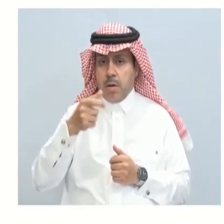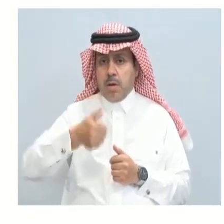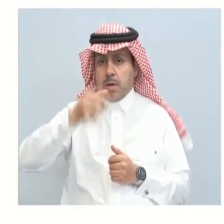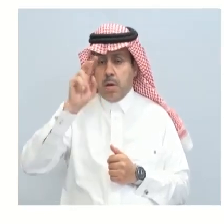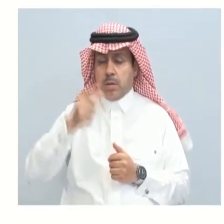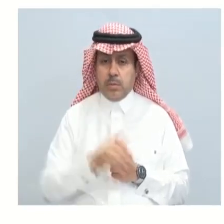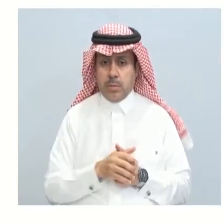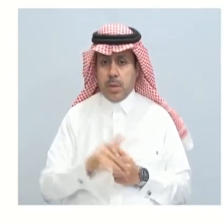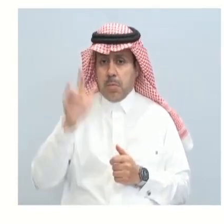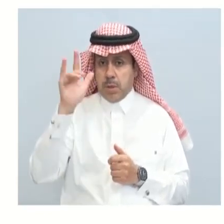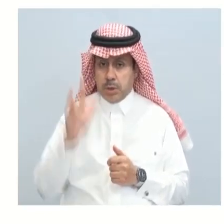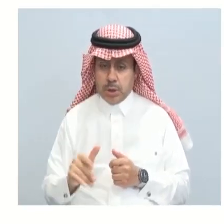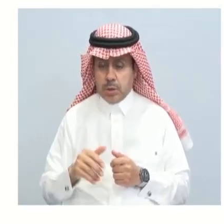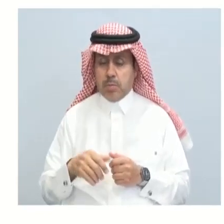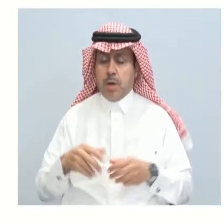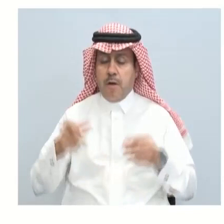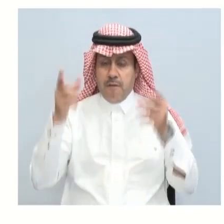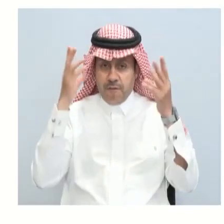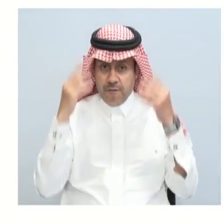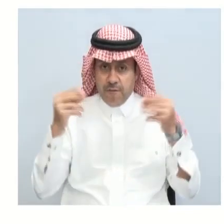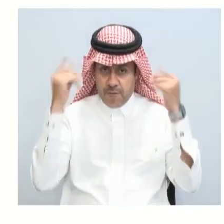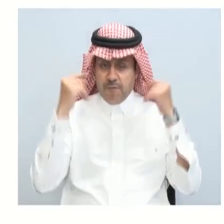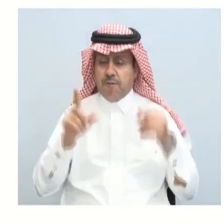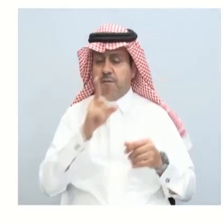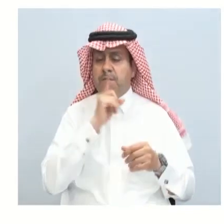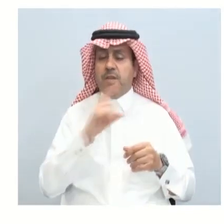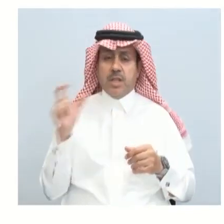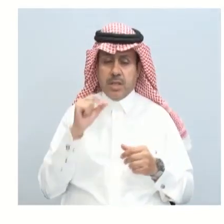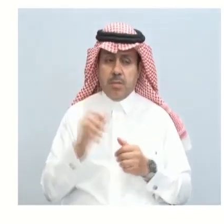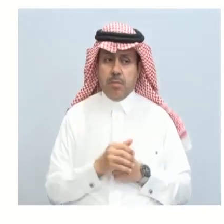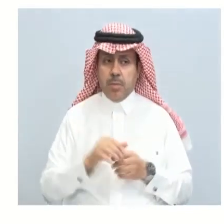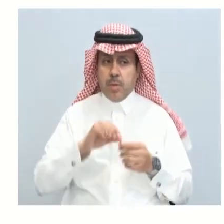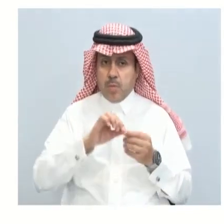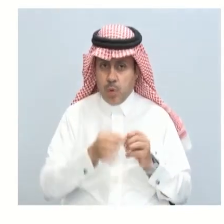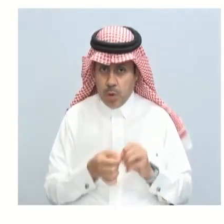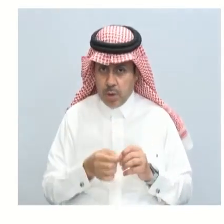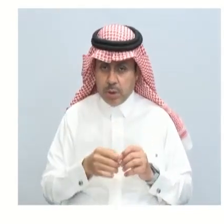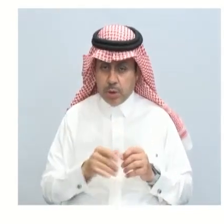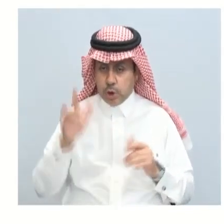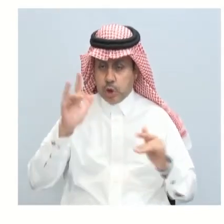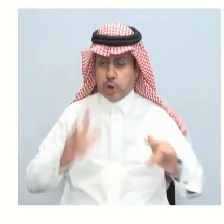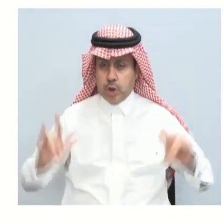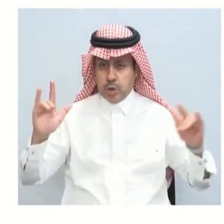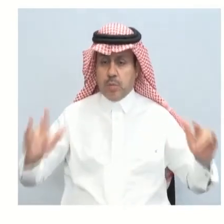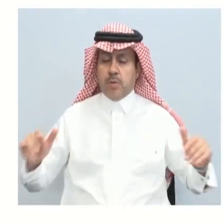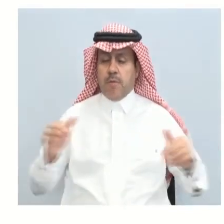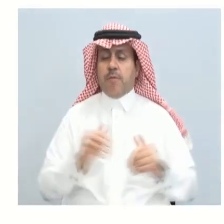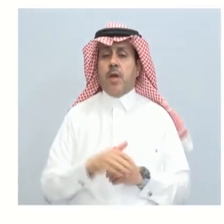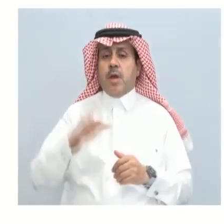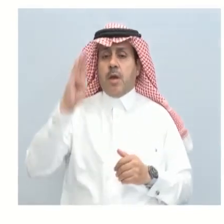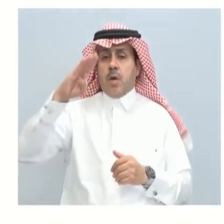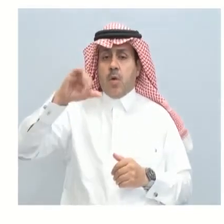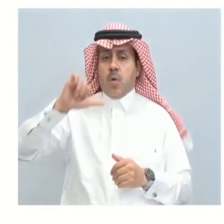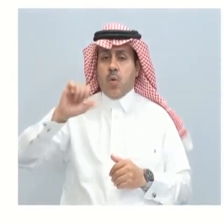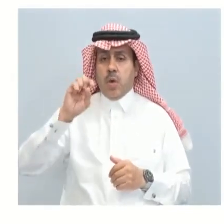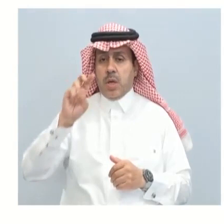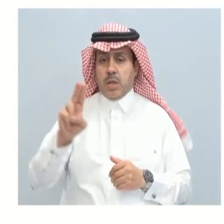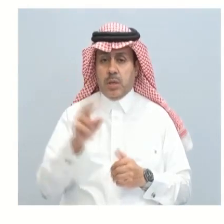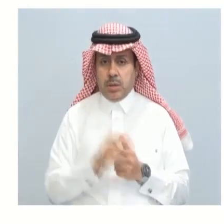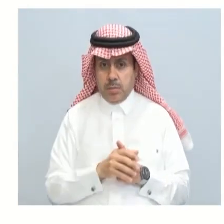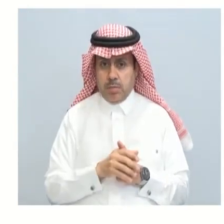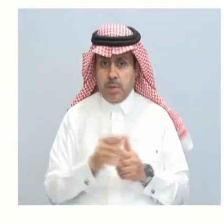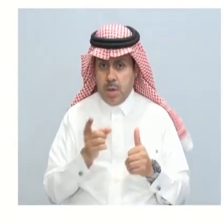ان مجلس مجمع الفقه الاسلامي المنعقد في دوره مؤتمره الخامس بالكويت من من